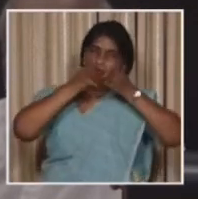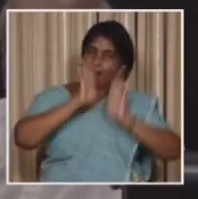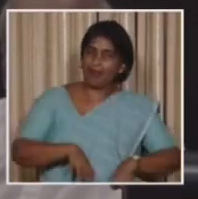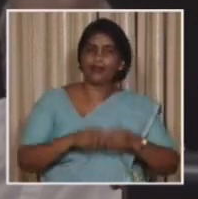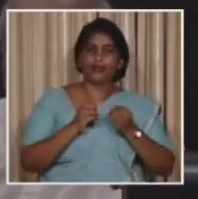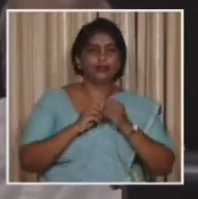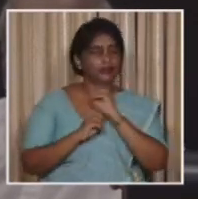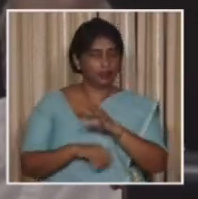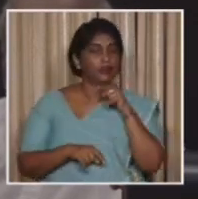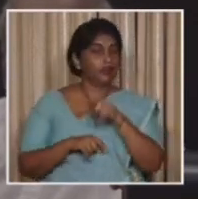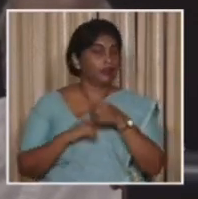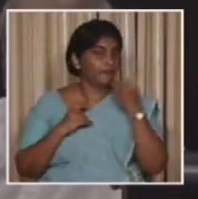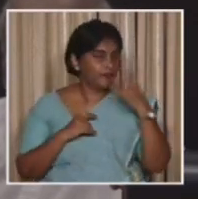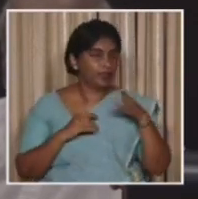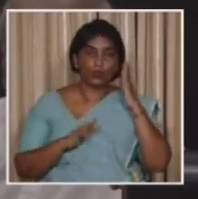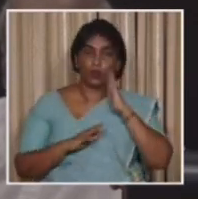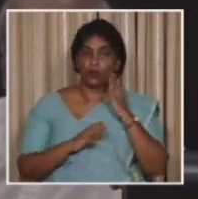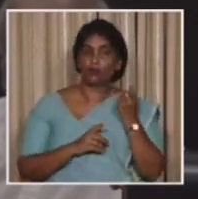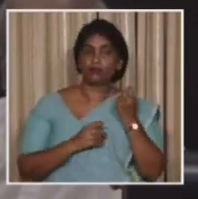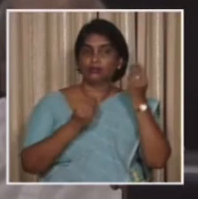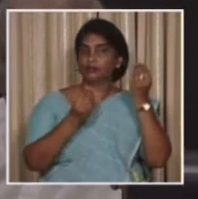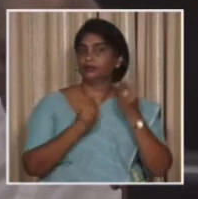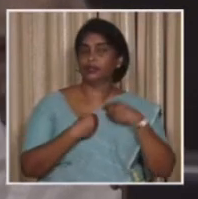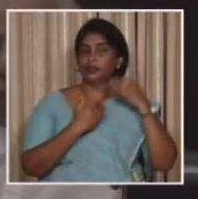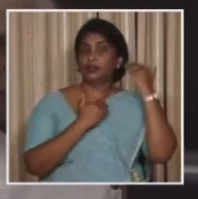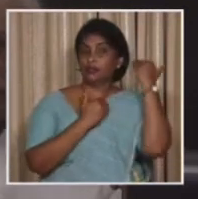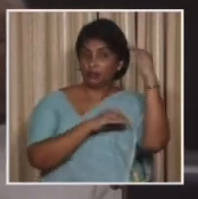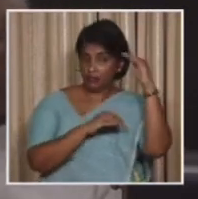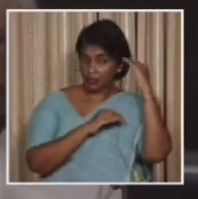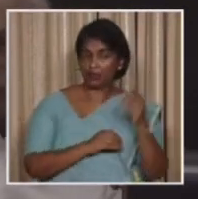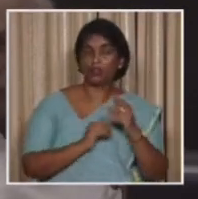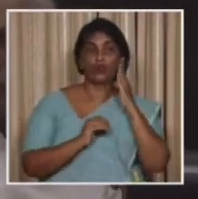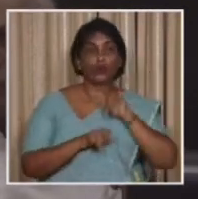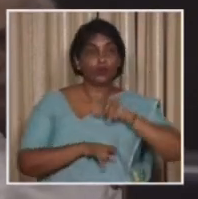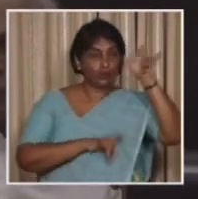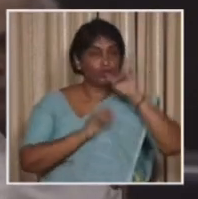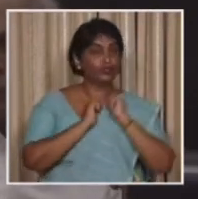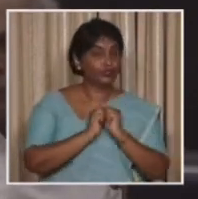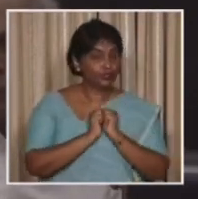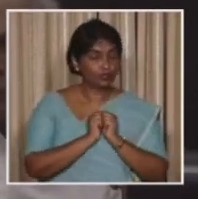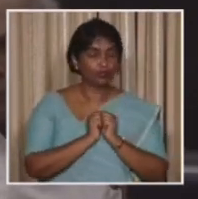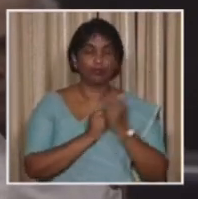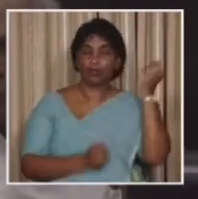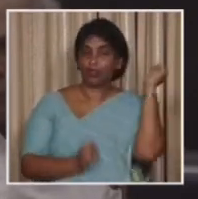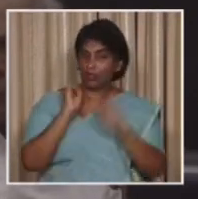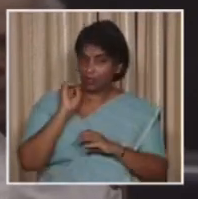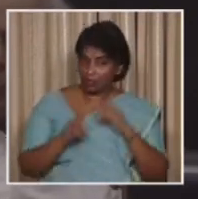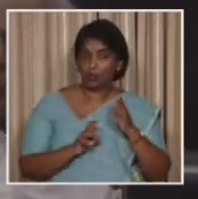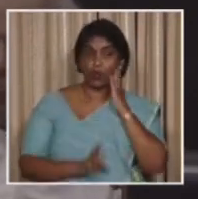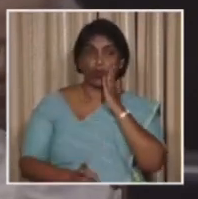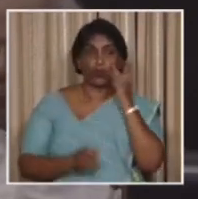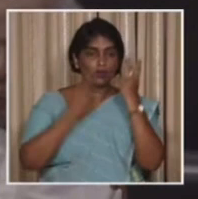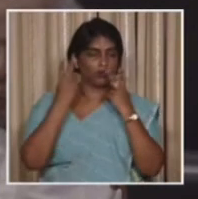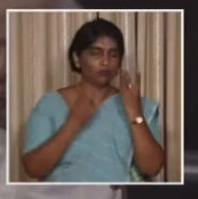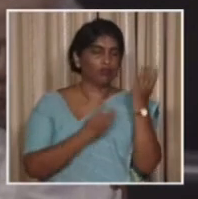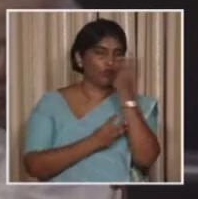දැමුවා. මේ තත්ත්වය තුළ අපට විදේශ විනිමය ලැබුණේ අපනයන විදේශ රැකියා නියුක්තීන්ගේ සංක්‍රාමය සංචාරක